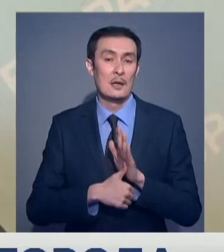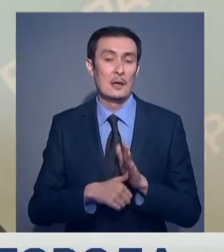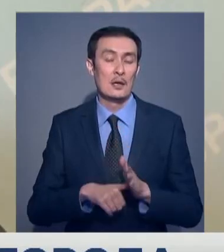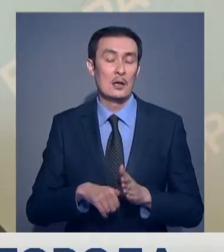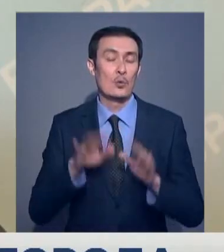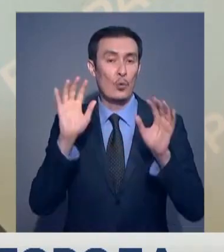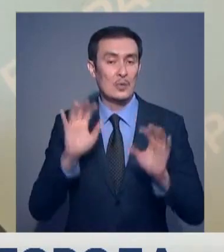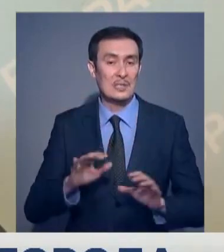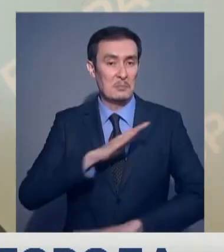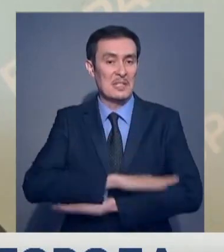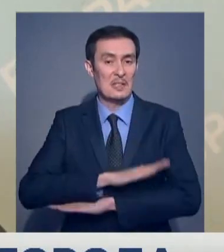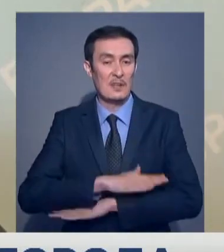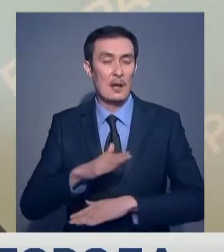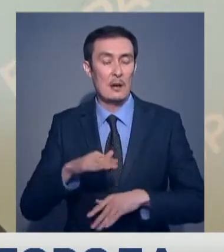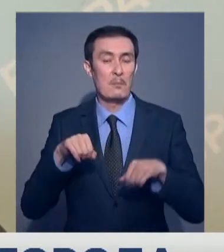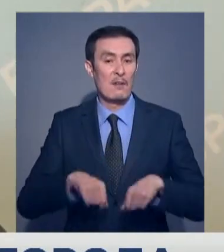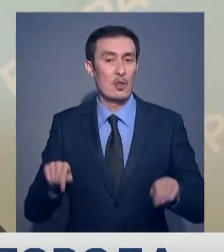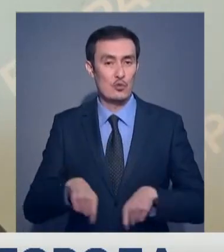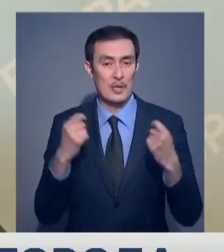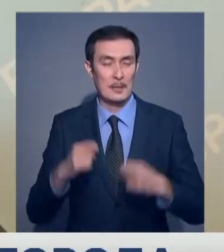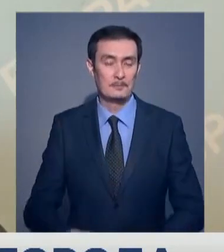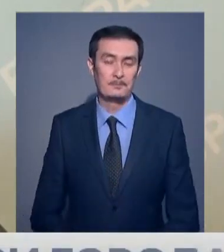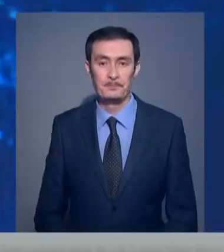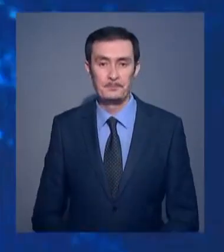476 Кодекса административных правонарушений.